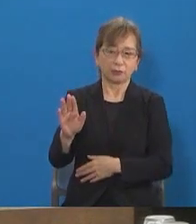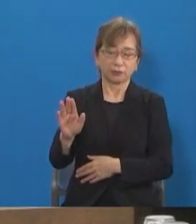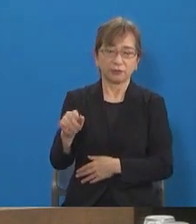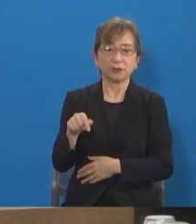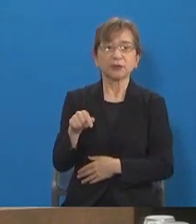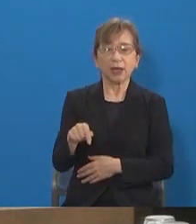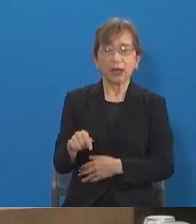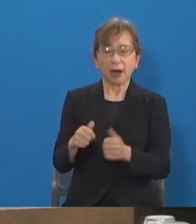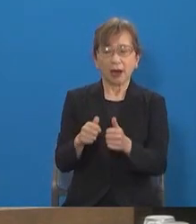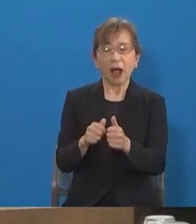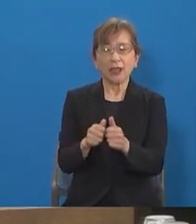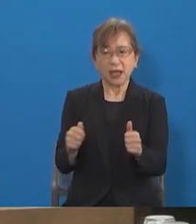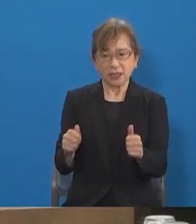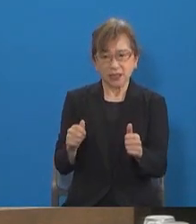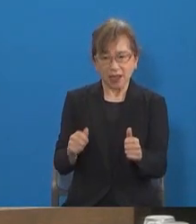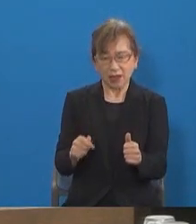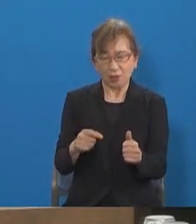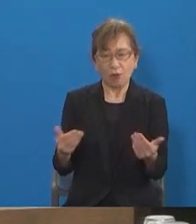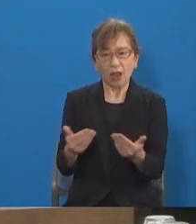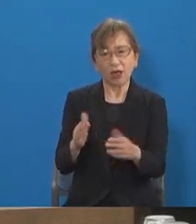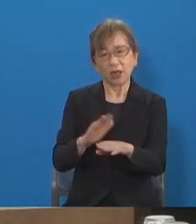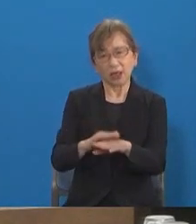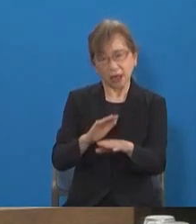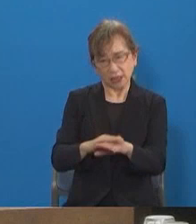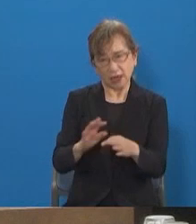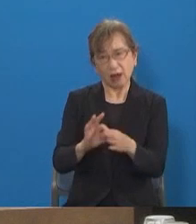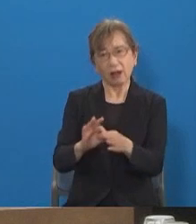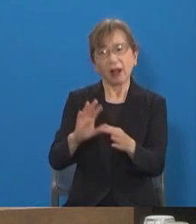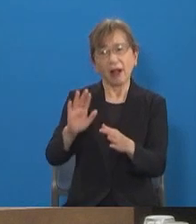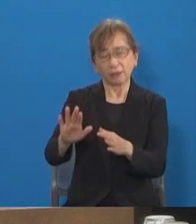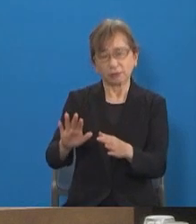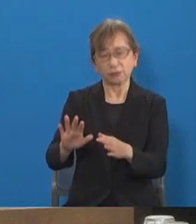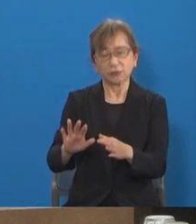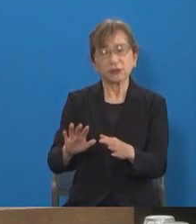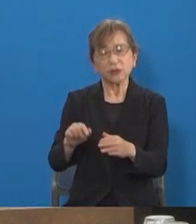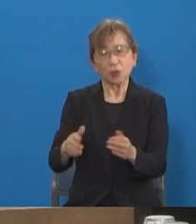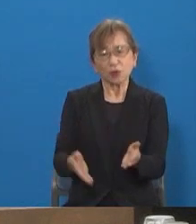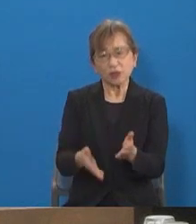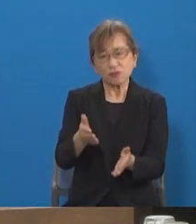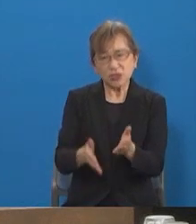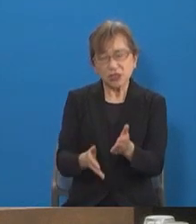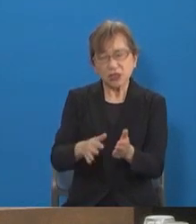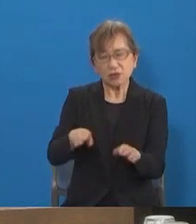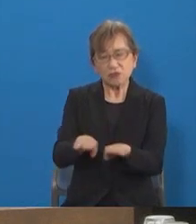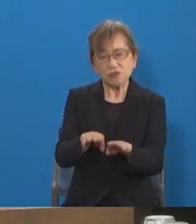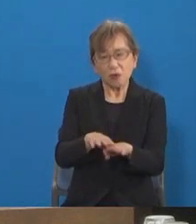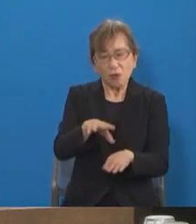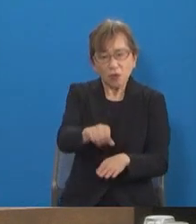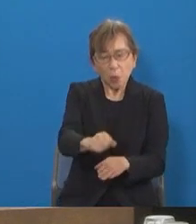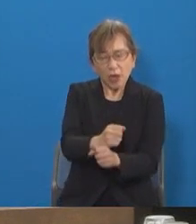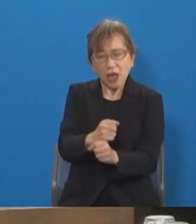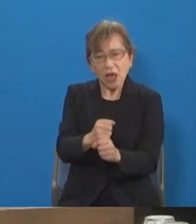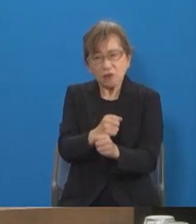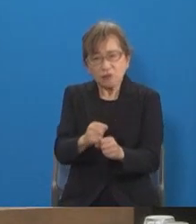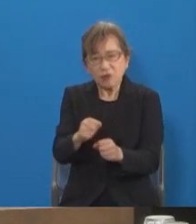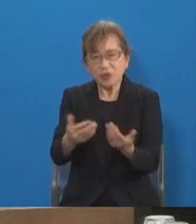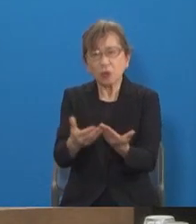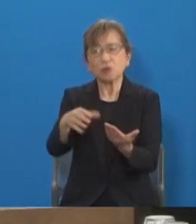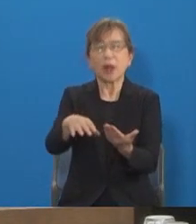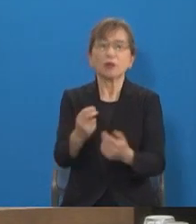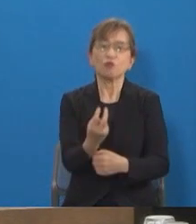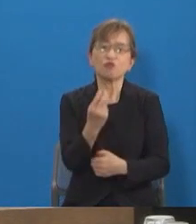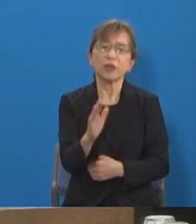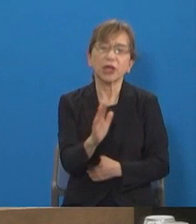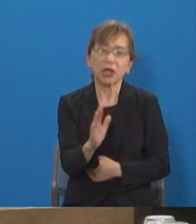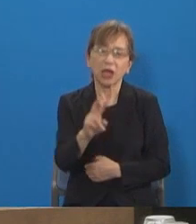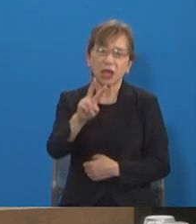性の働き方が影を落とし、育児休業を取得しづらい職場の雰囲気、取得への職場の無